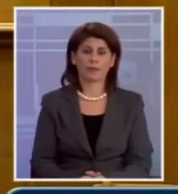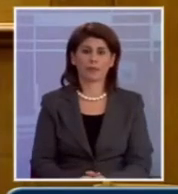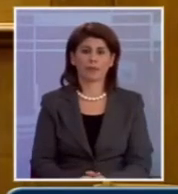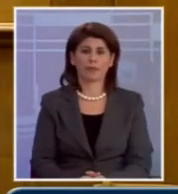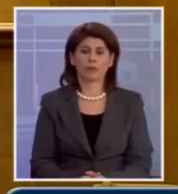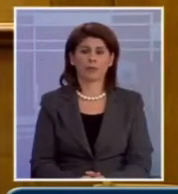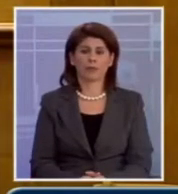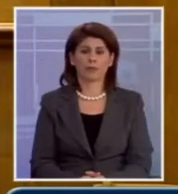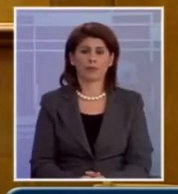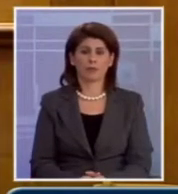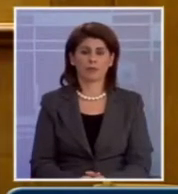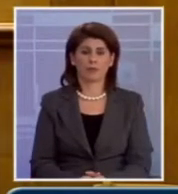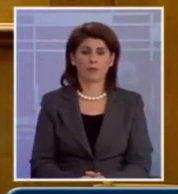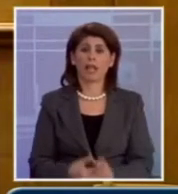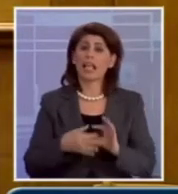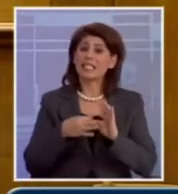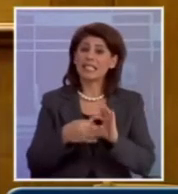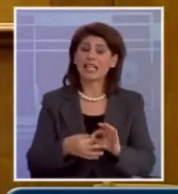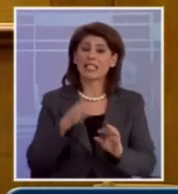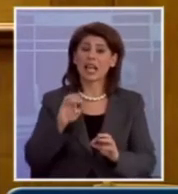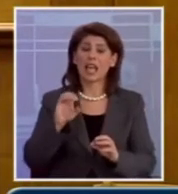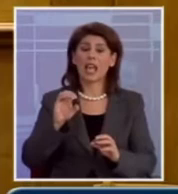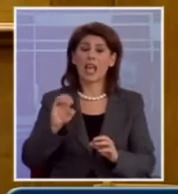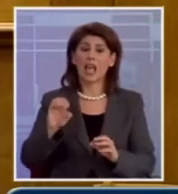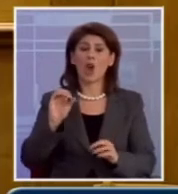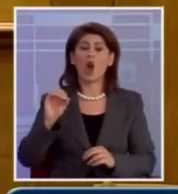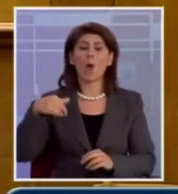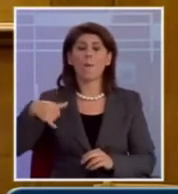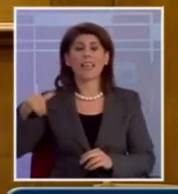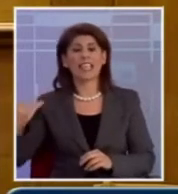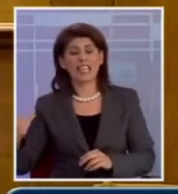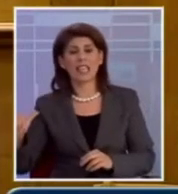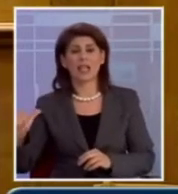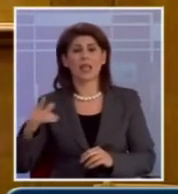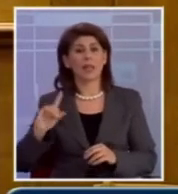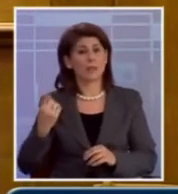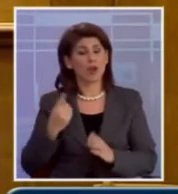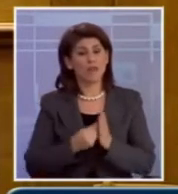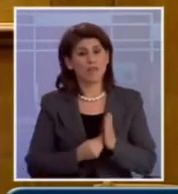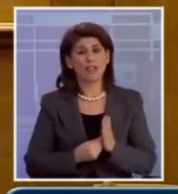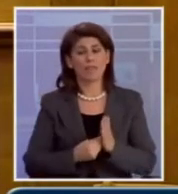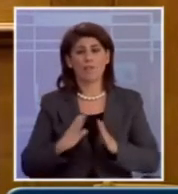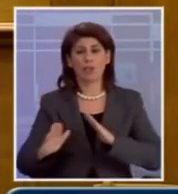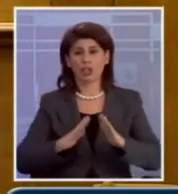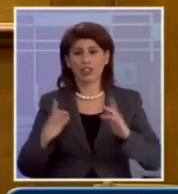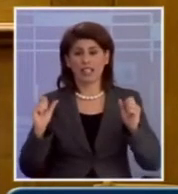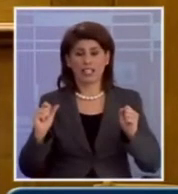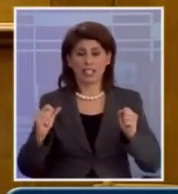συνέχιση του ΕΟΠΗ και της πρωτοβάθμιας φροντίδας υγείας να ενοικιάζει